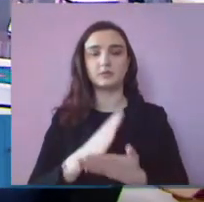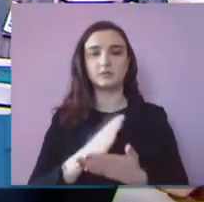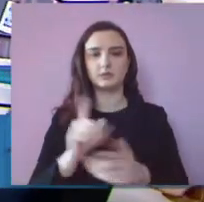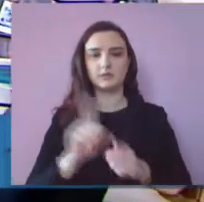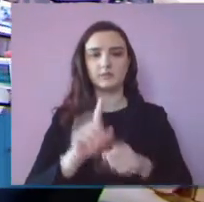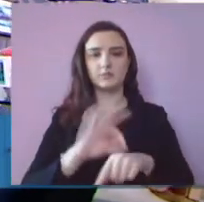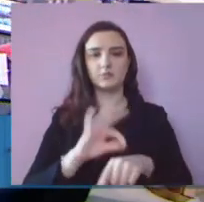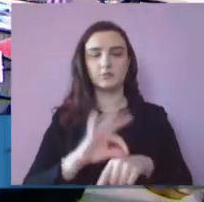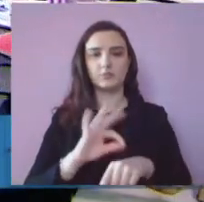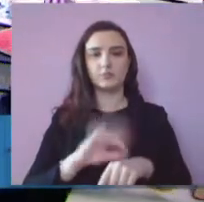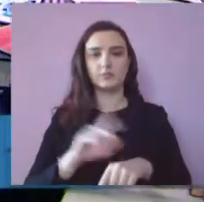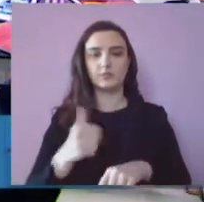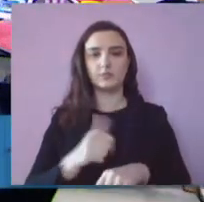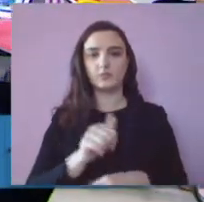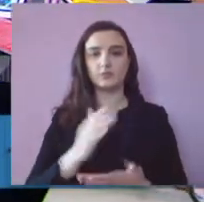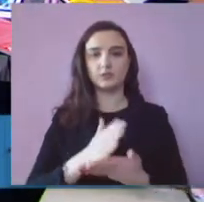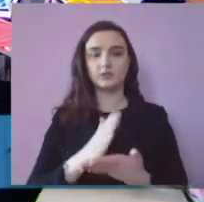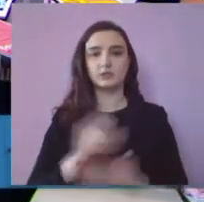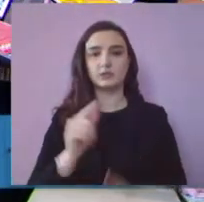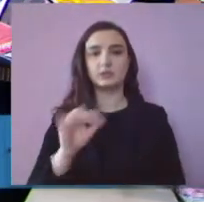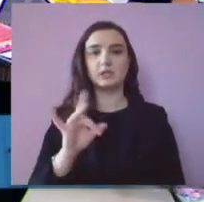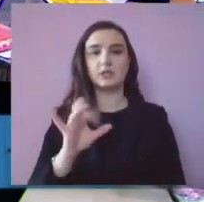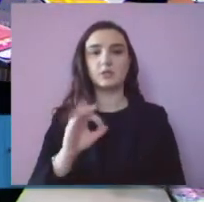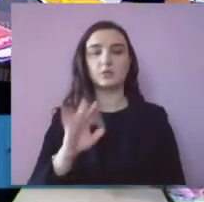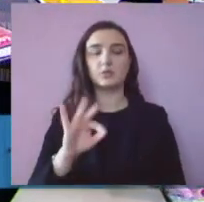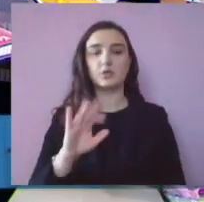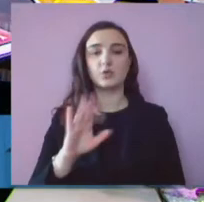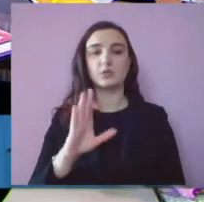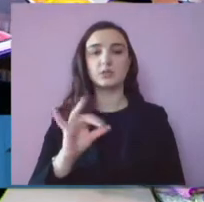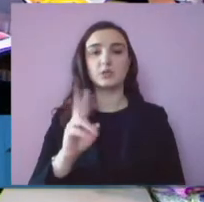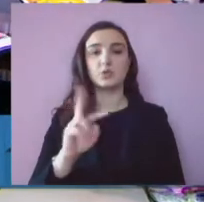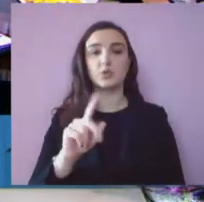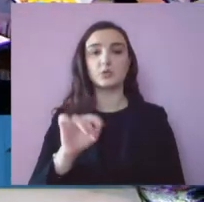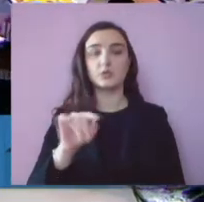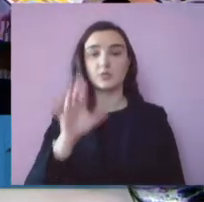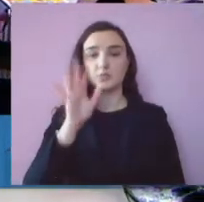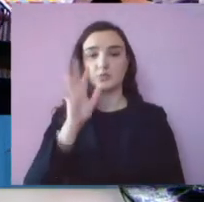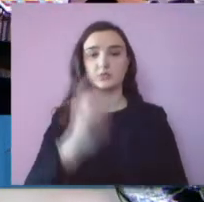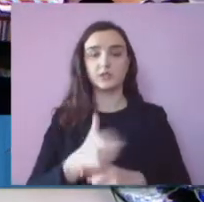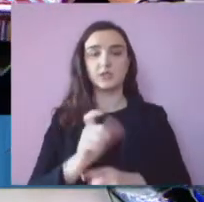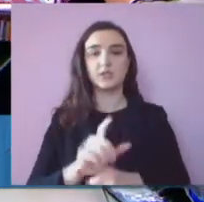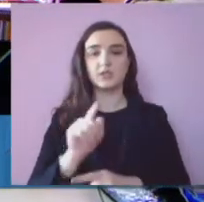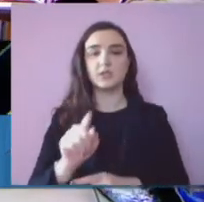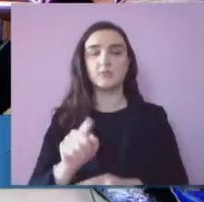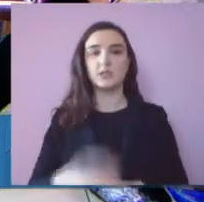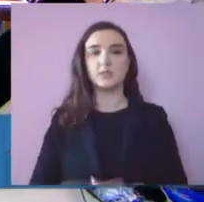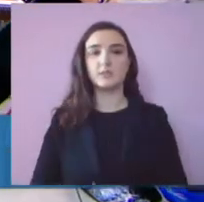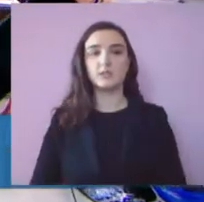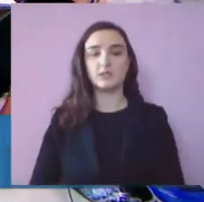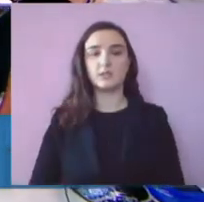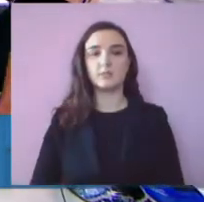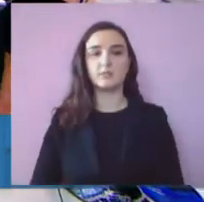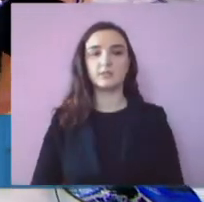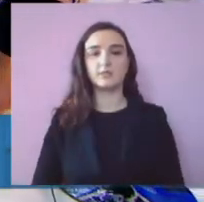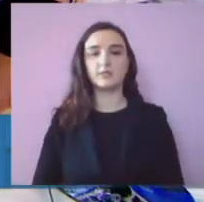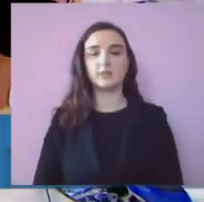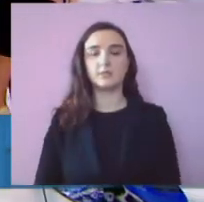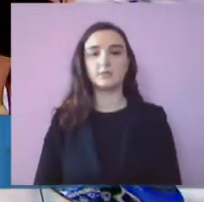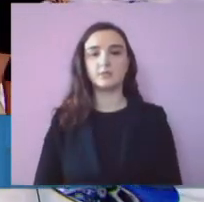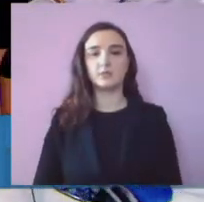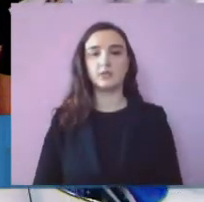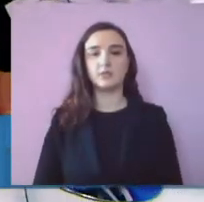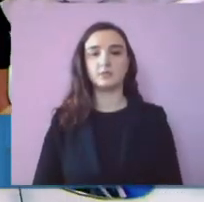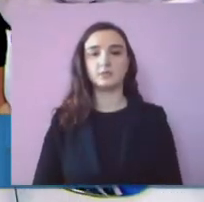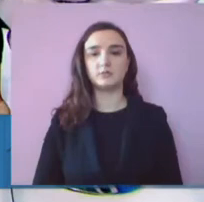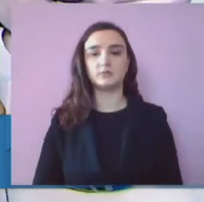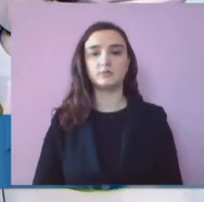არის თიროტოქსიკოზი. ამ დროსაც ძალიან დიდი მნიშვნელობა აქვს. ზოგიერთი პაციენტი შიშისაგან, რომ იქნება ინფექციის დროს